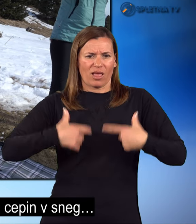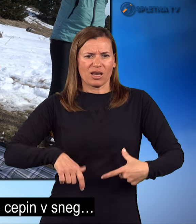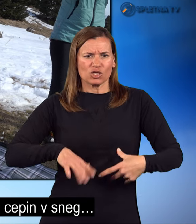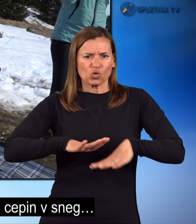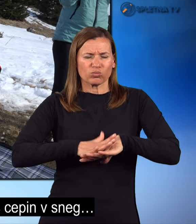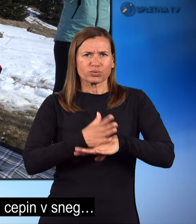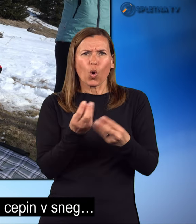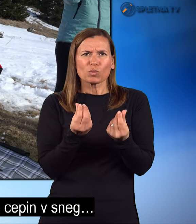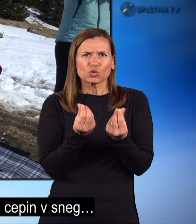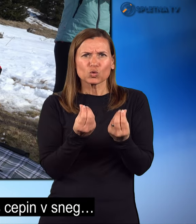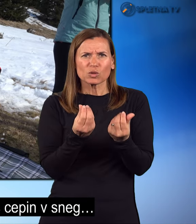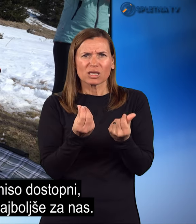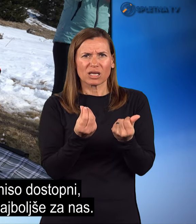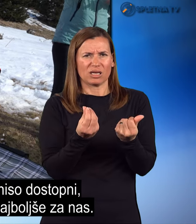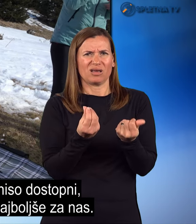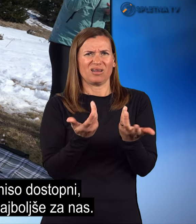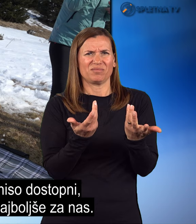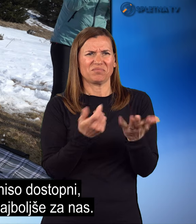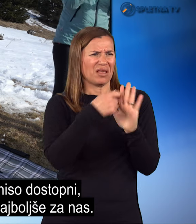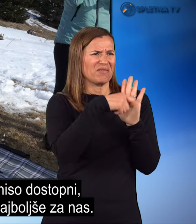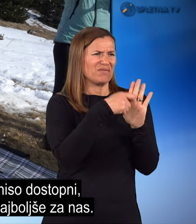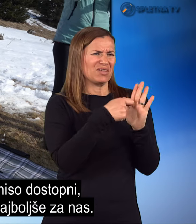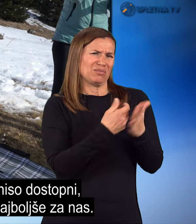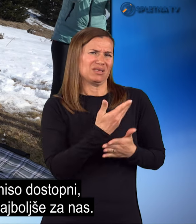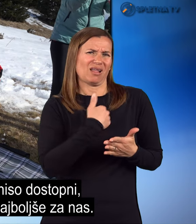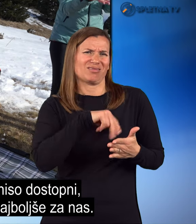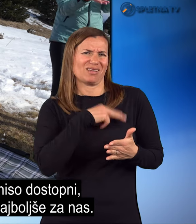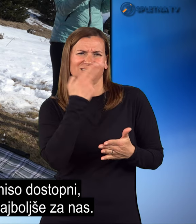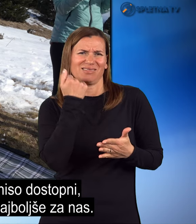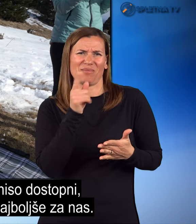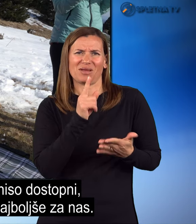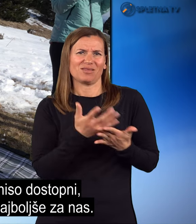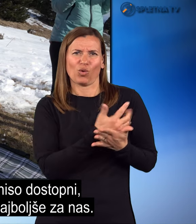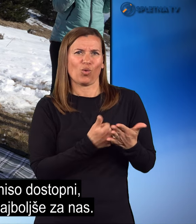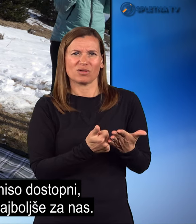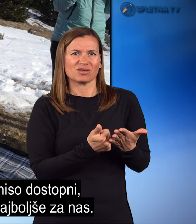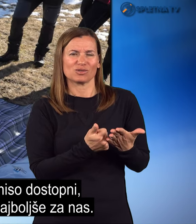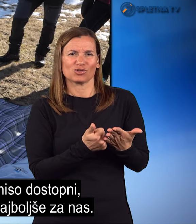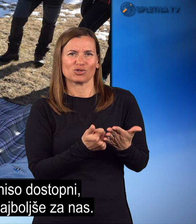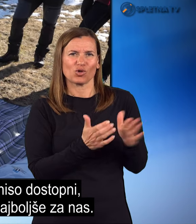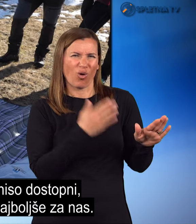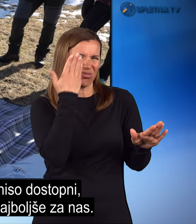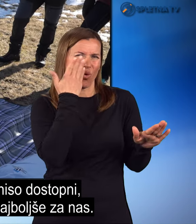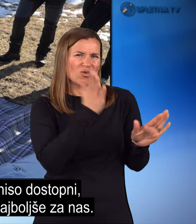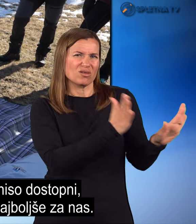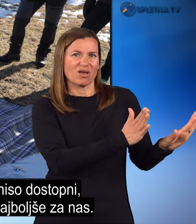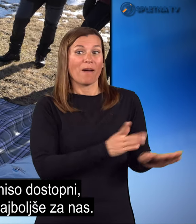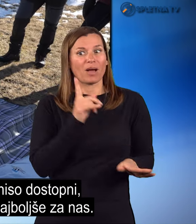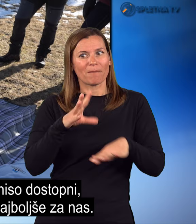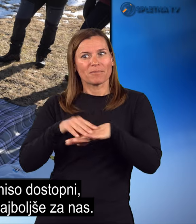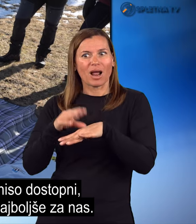svojem telesu občutiš, ker filmi so eno, ker pač za nas to ni najbolj dostopno,